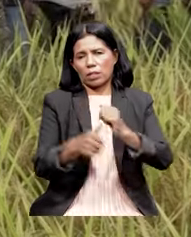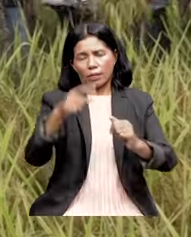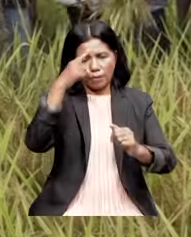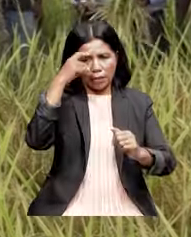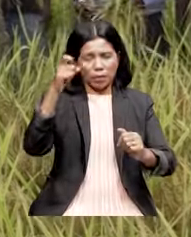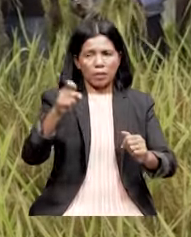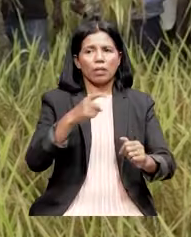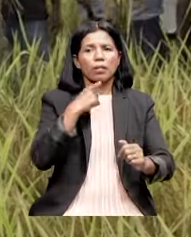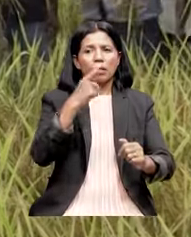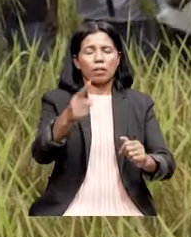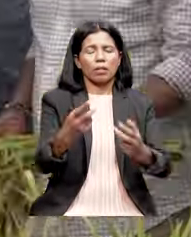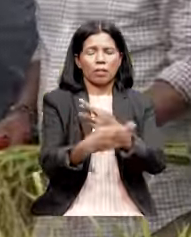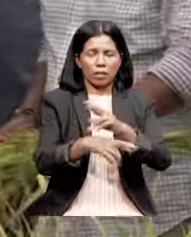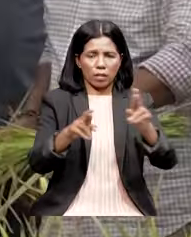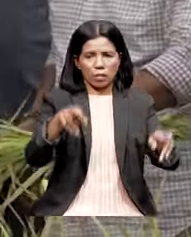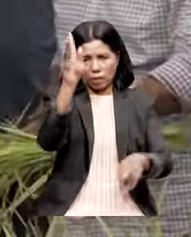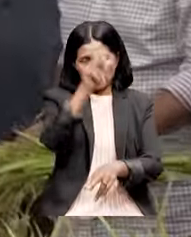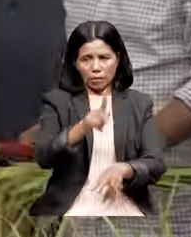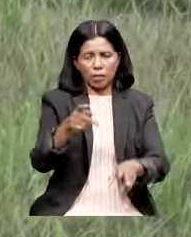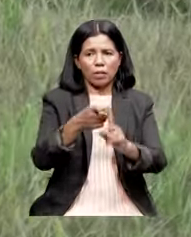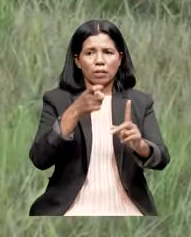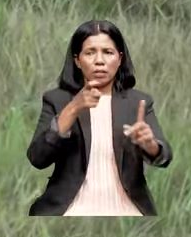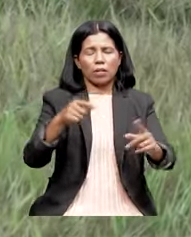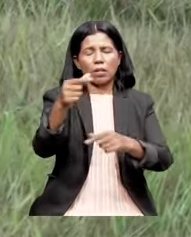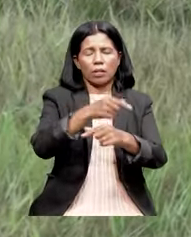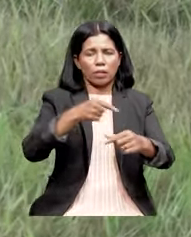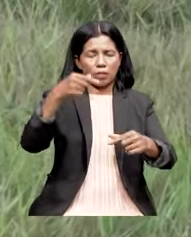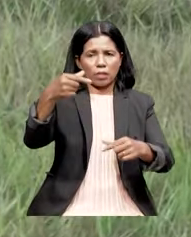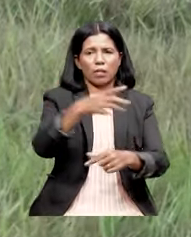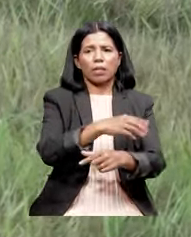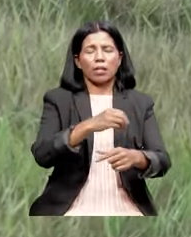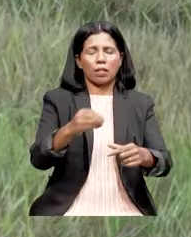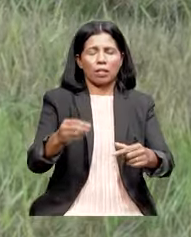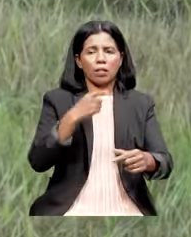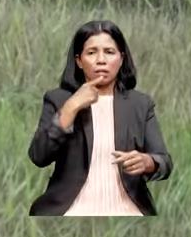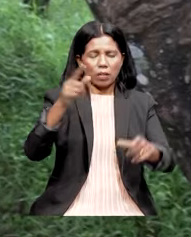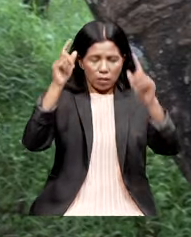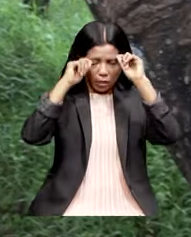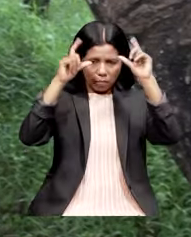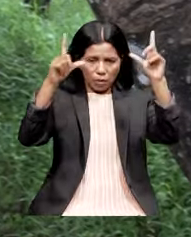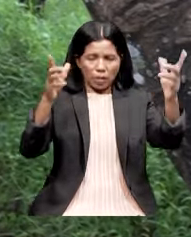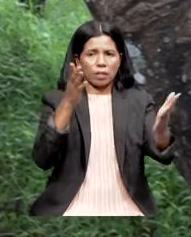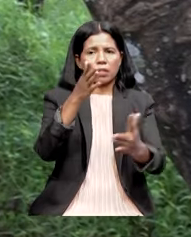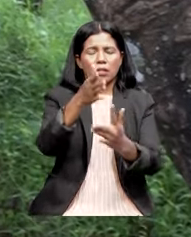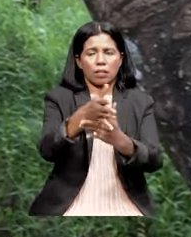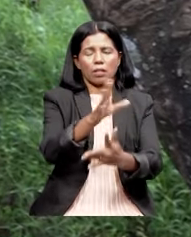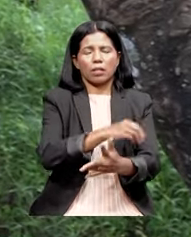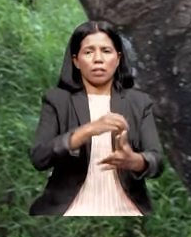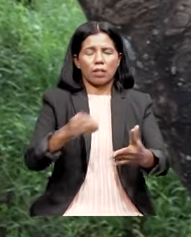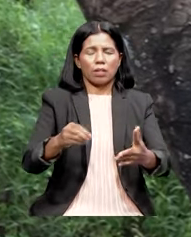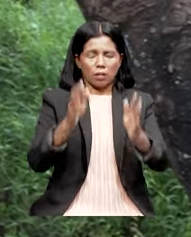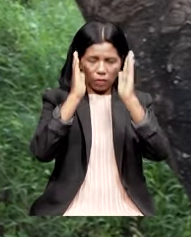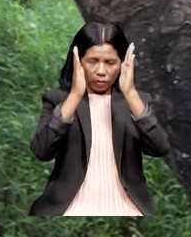Vicente considera resultado pesquisa husi global hunger index ne be klasifika Timor Leste tama iha kategoria